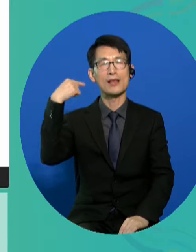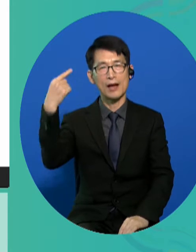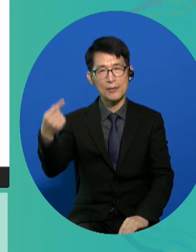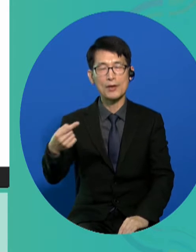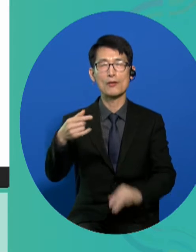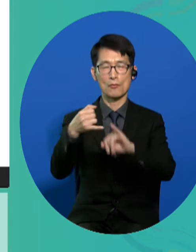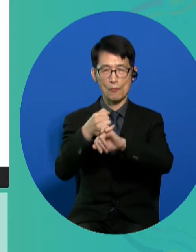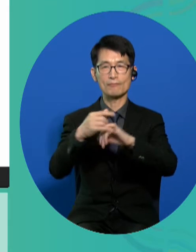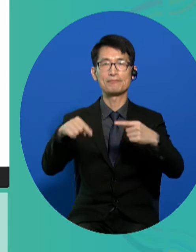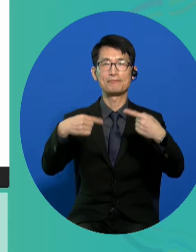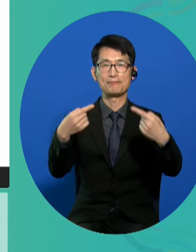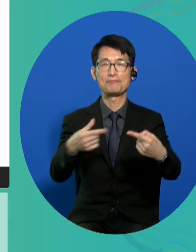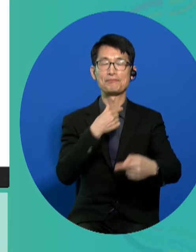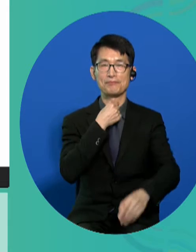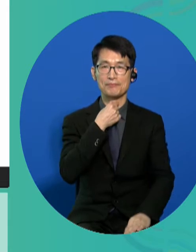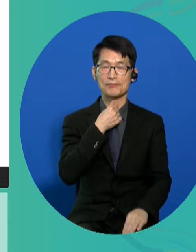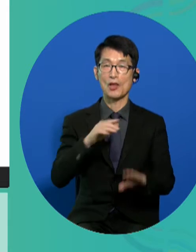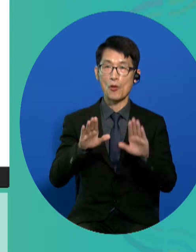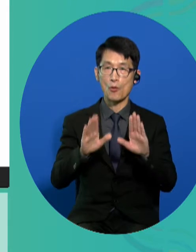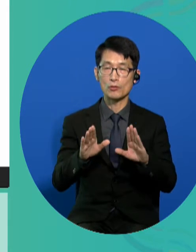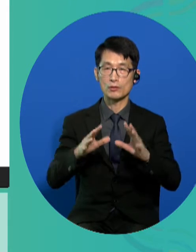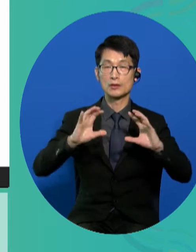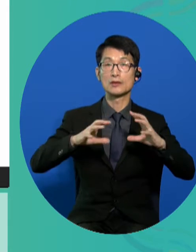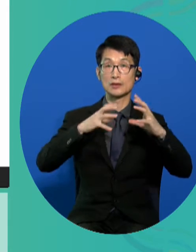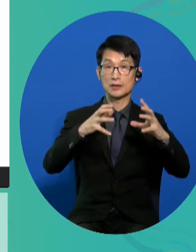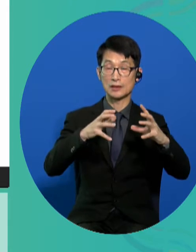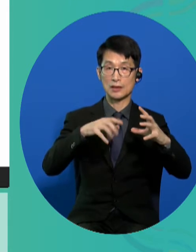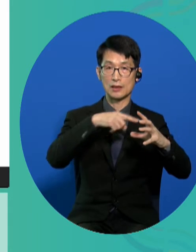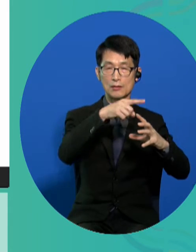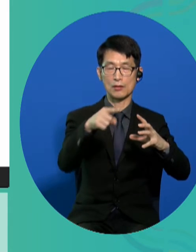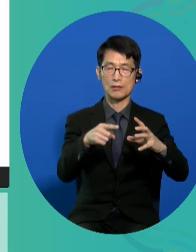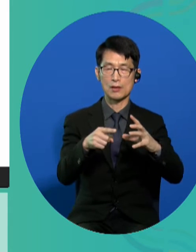오늘은 글로벌 디지털 혁명과